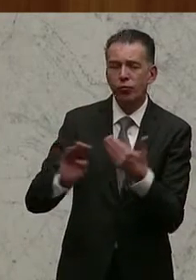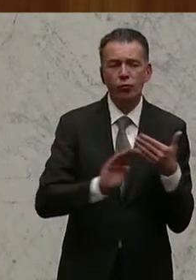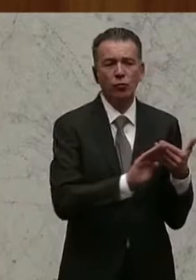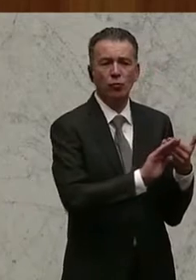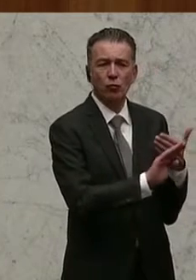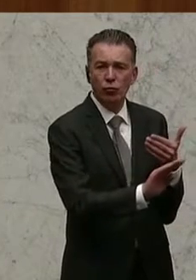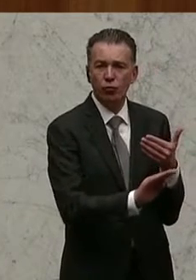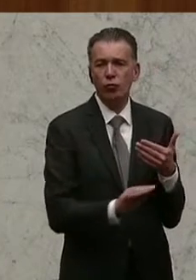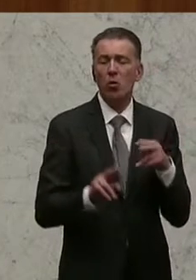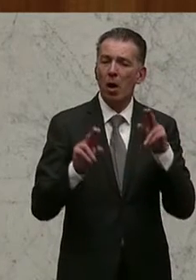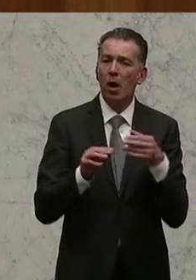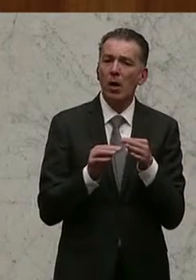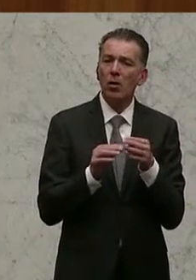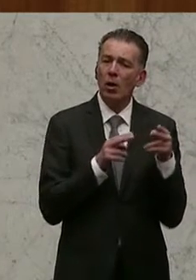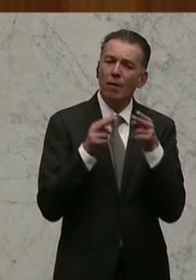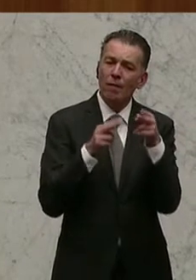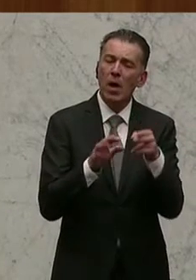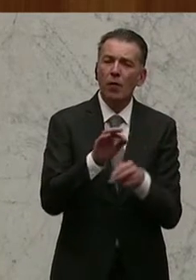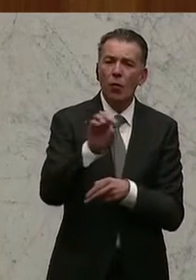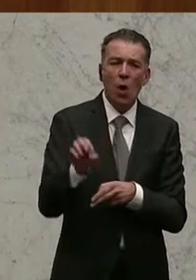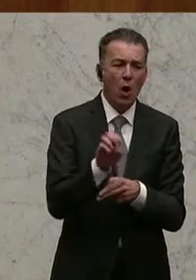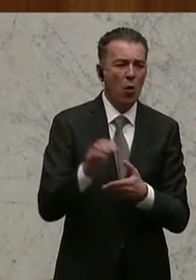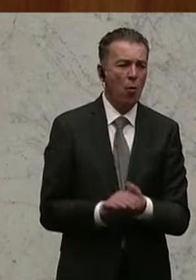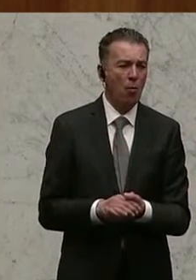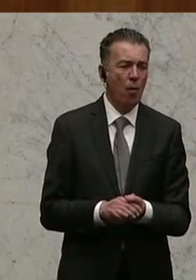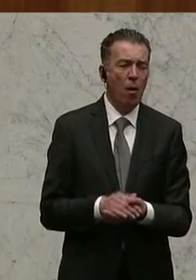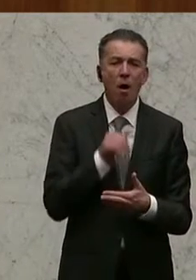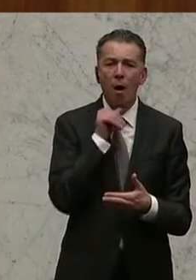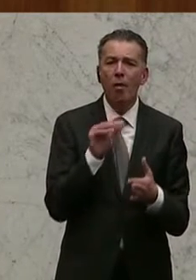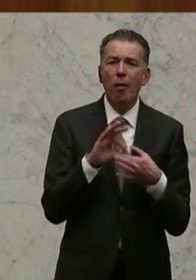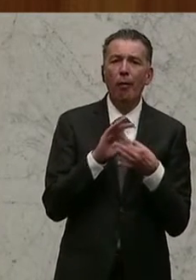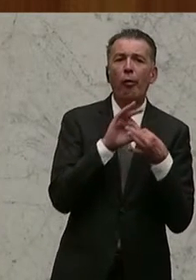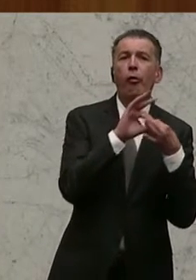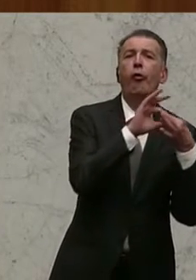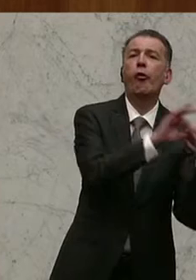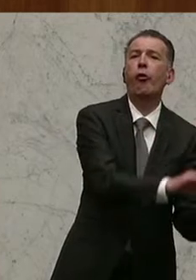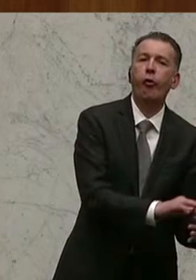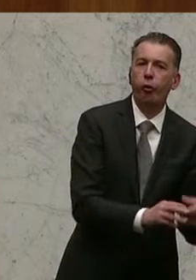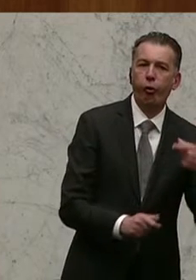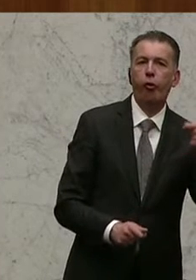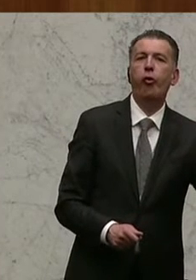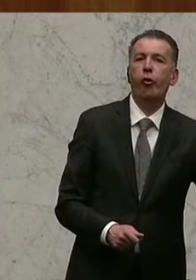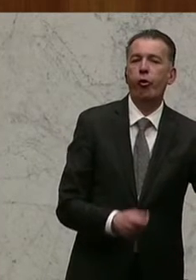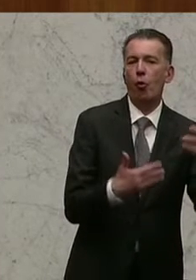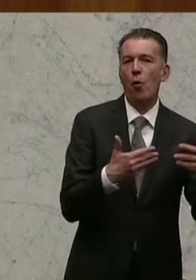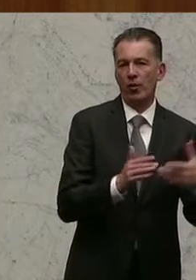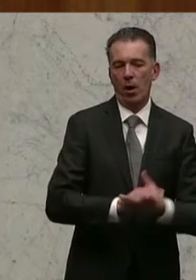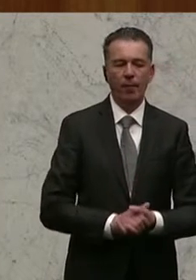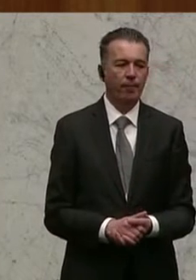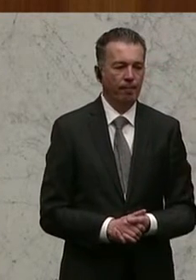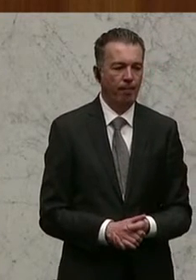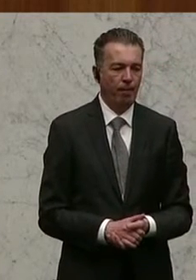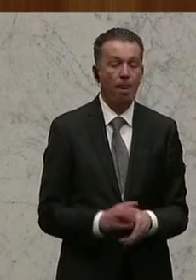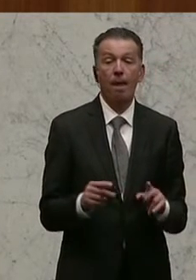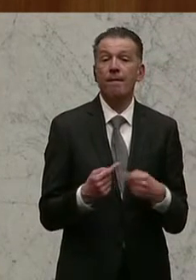für Europa und nicht sich hier einseitig an das Gängelband der USA legen zu lassen. Wir haben